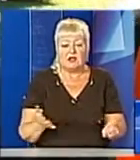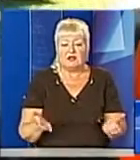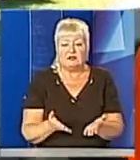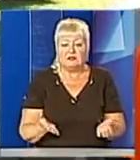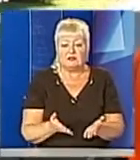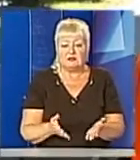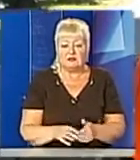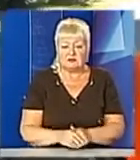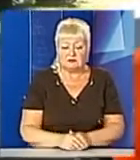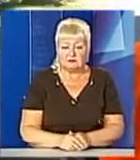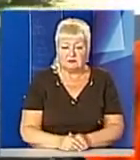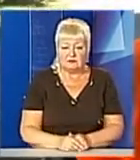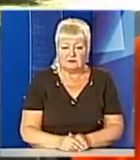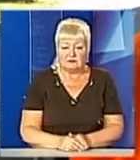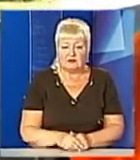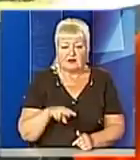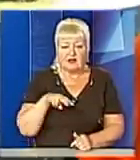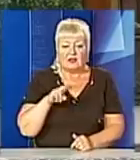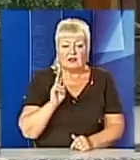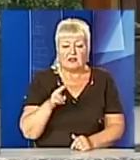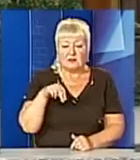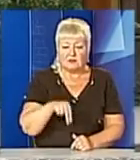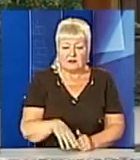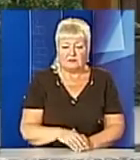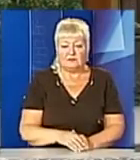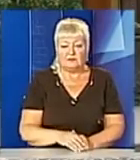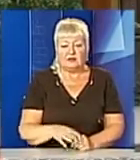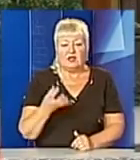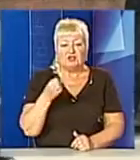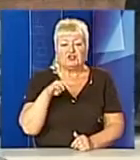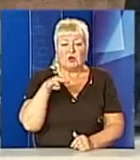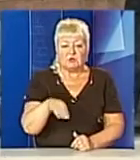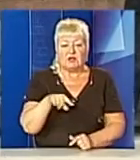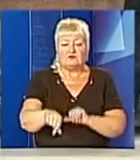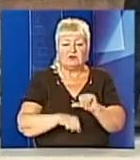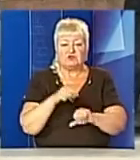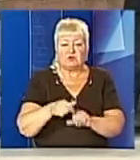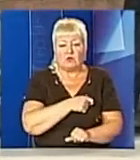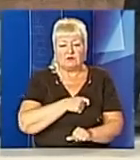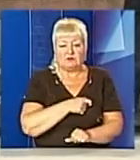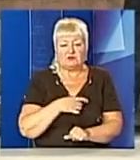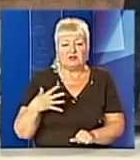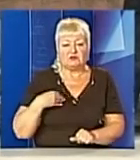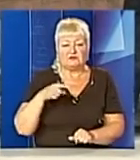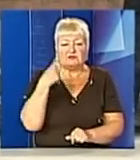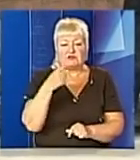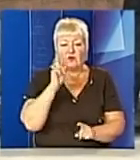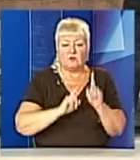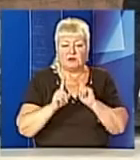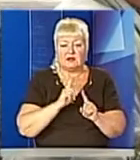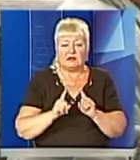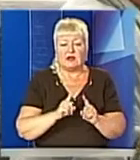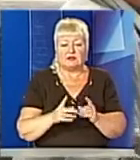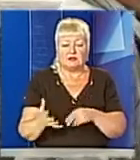напевно, з господаря. ЛКП господар. Нагадаю, що ще у травні цього року депутати Львівської облради одноголосно